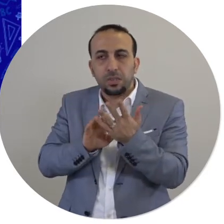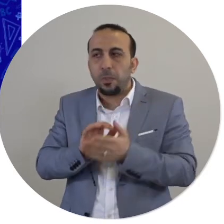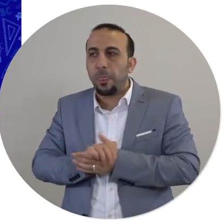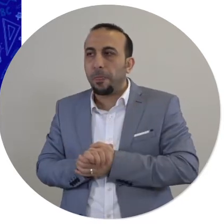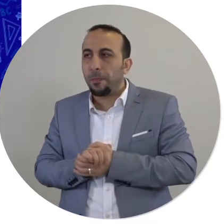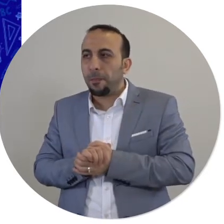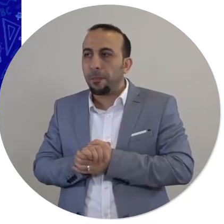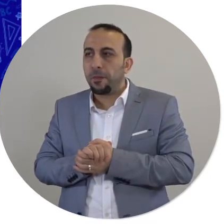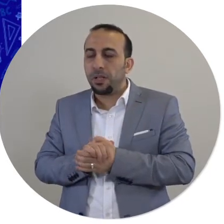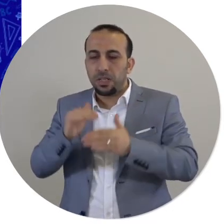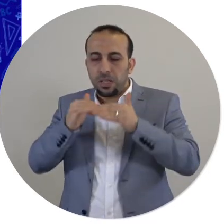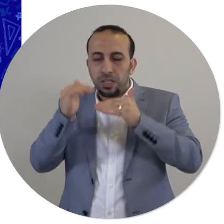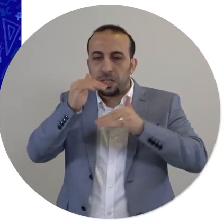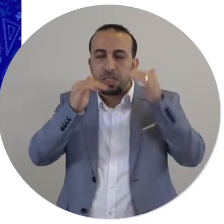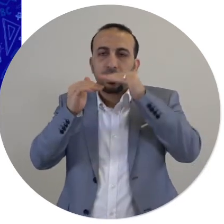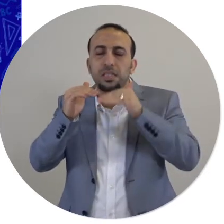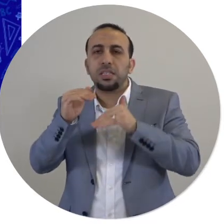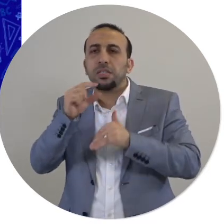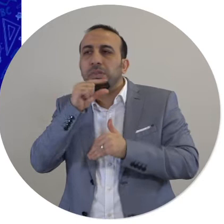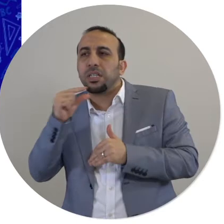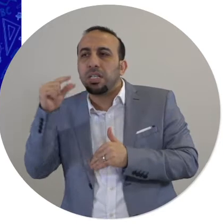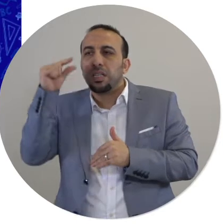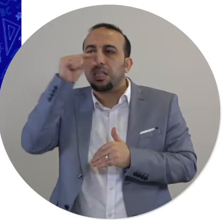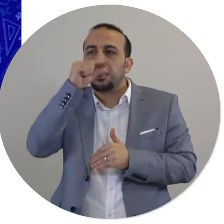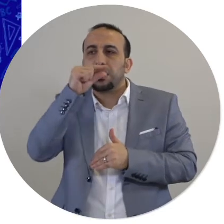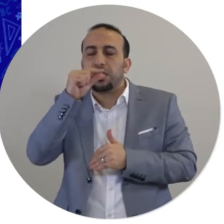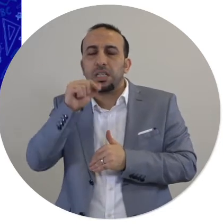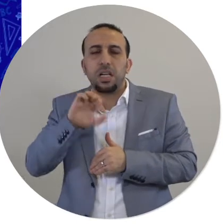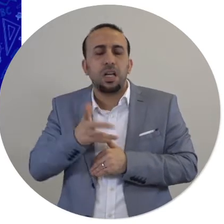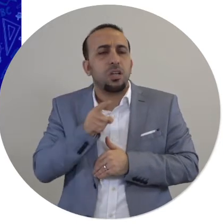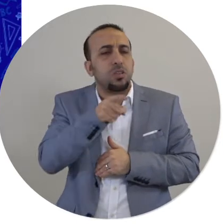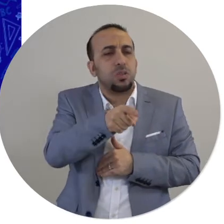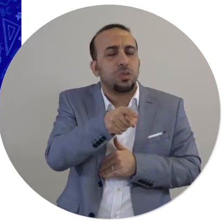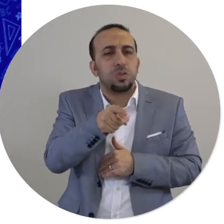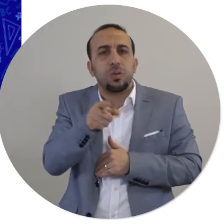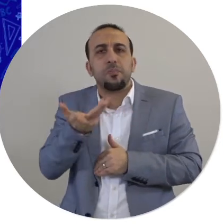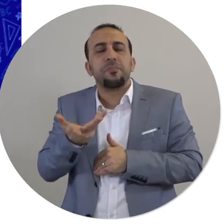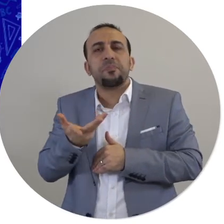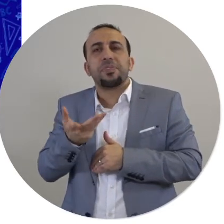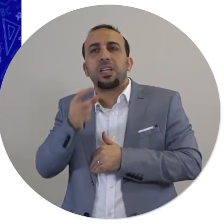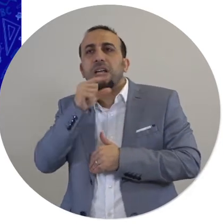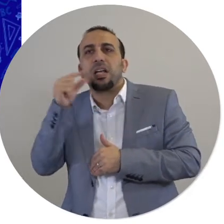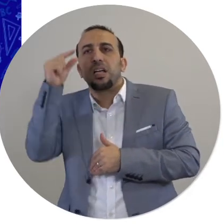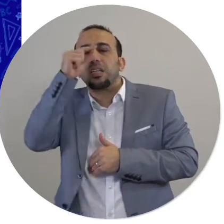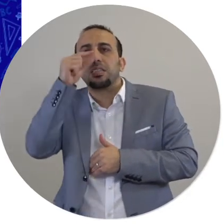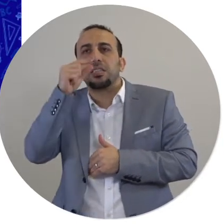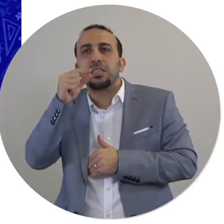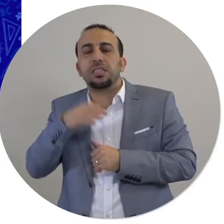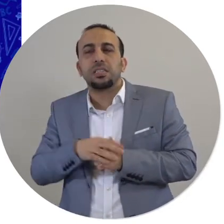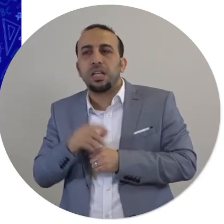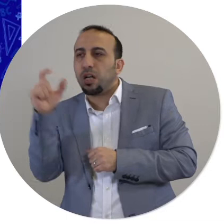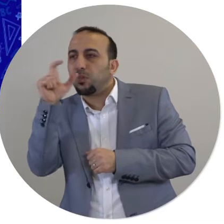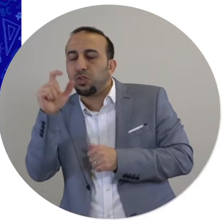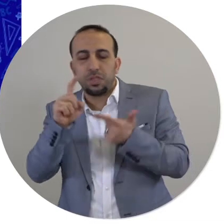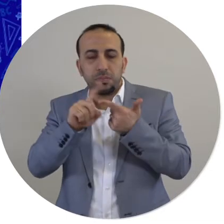يعتنقها الفرد. التركيب التعليمي هو عبارة عن تقسيم السكان لعدة فئات، حسب ماذا؟ حسب آخر